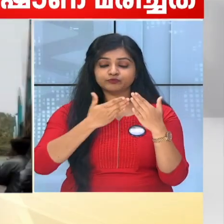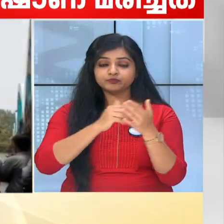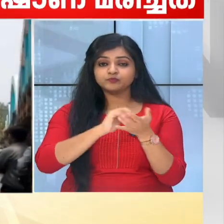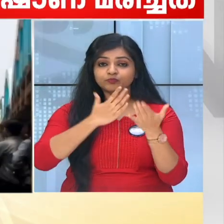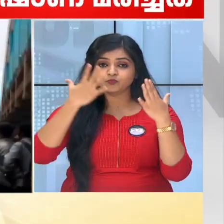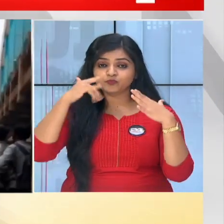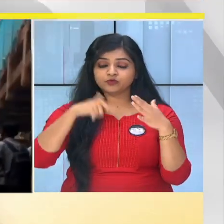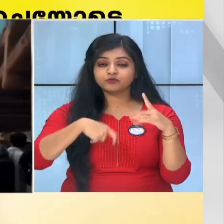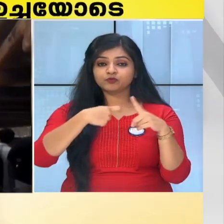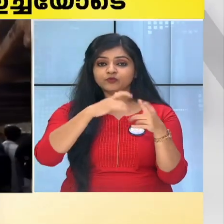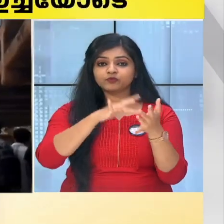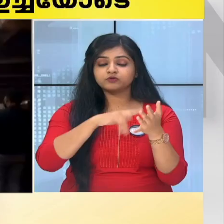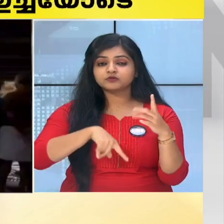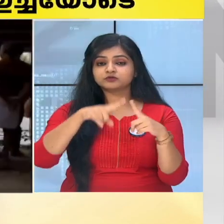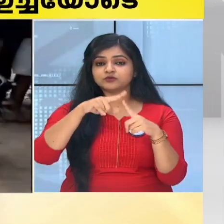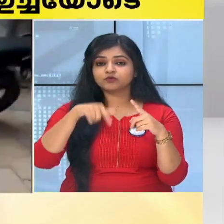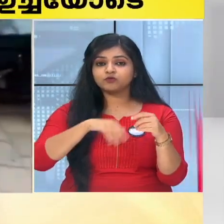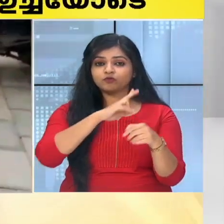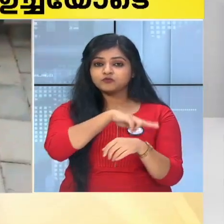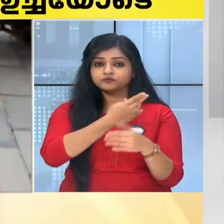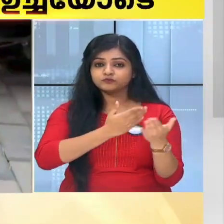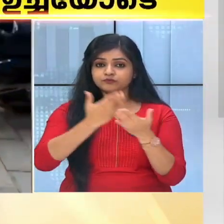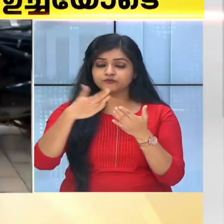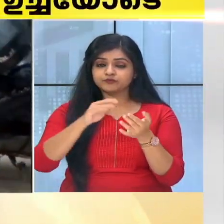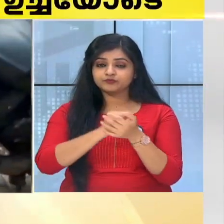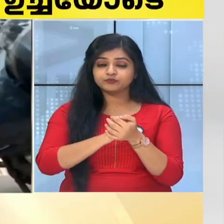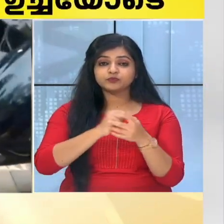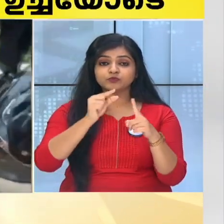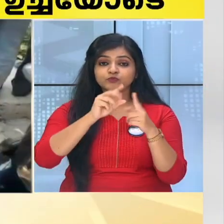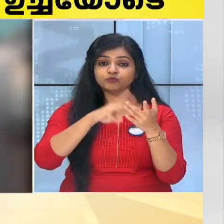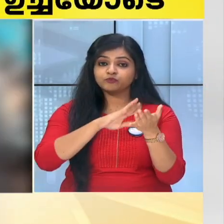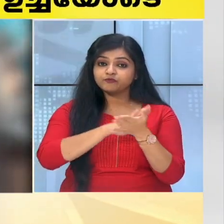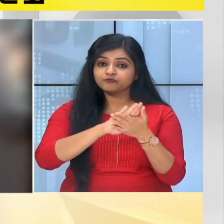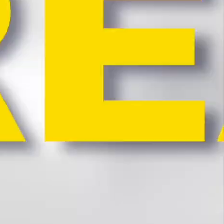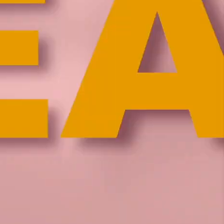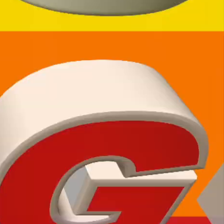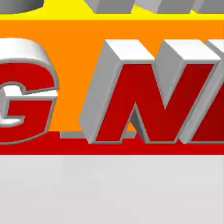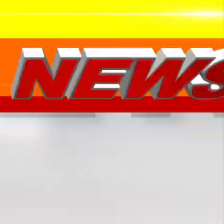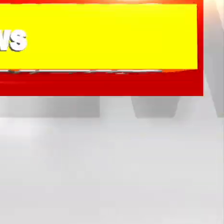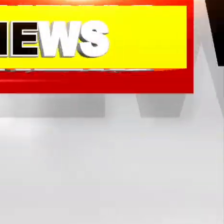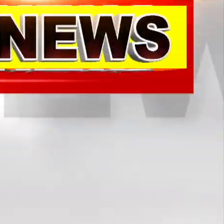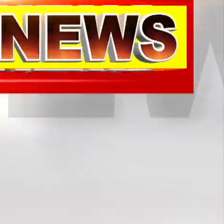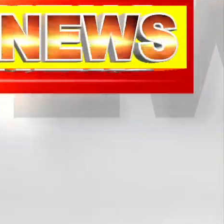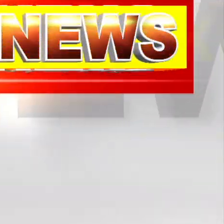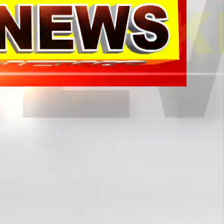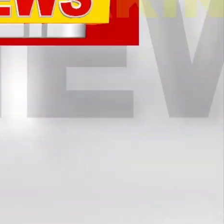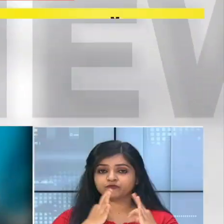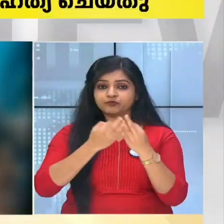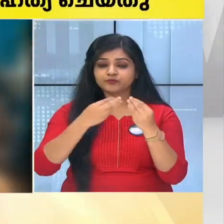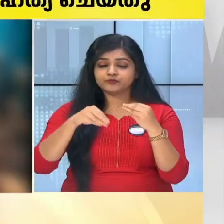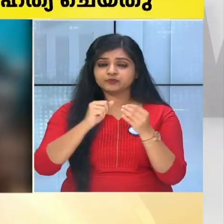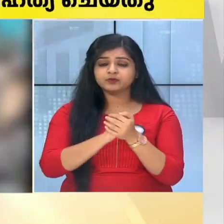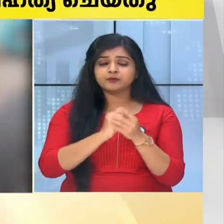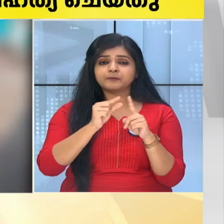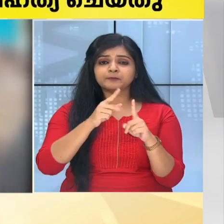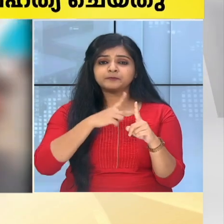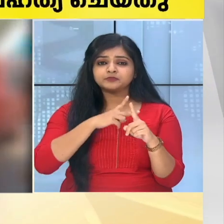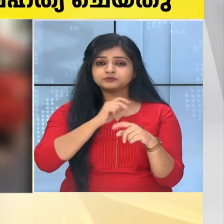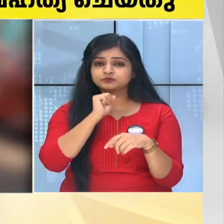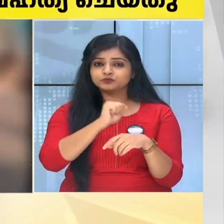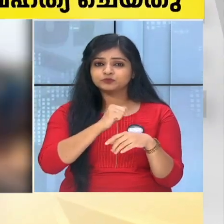കൊയിലാണ്ടി താലൂക്ക് ആശുപത്രിയിലാണ് ഉള്ളത്. ഇൻക്വസ്റ്റ് നടപടികളും പോസ്റ്റ്മോർട്ടം പൂർത്തിയാക്കിയ ശേഷമായിരിക്കും മൃതദേഹം വിട്ടു നൽകുക. വ്യക്തിപരമായ കാര്യങ്ങളാണ് ഈ